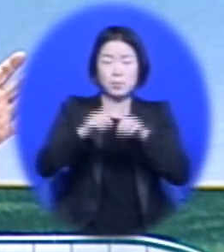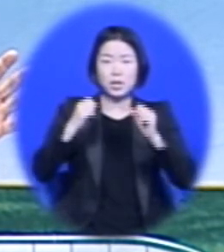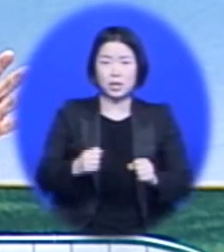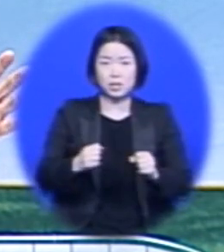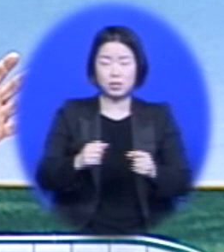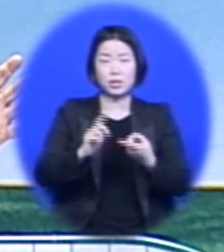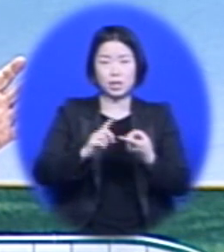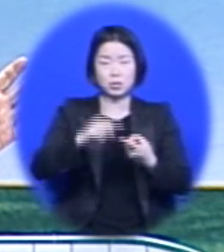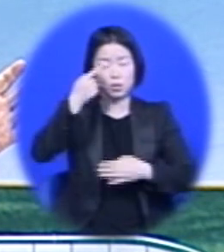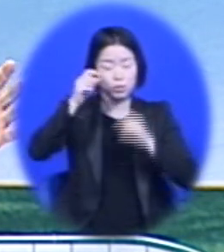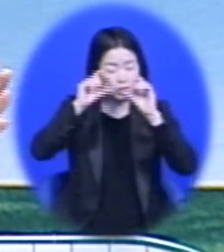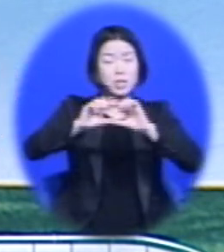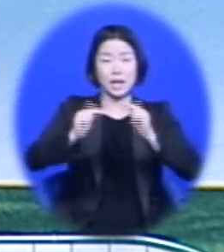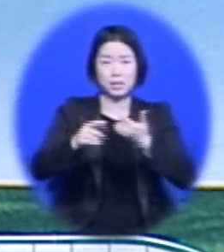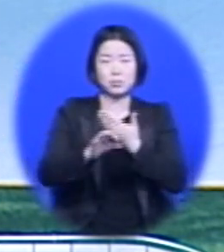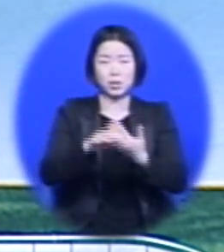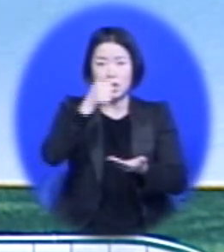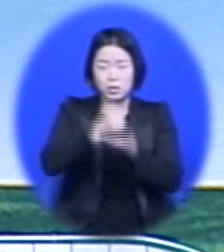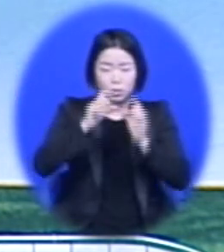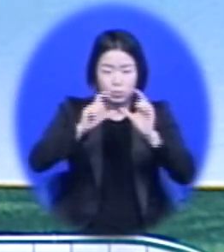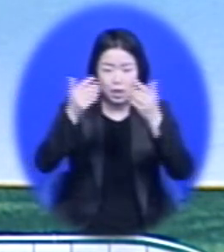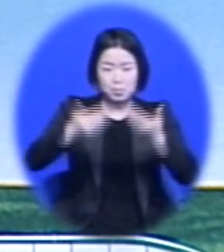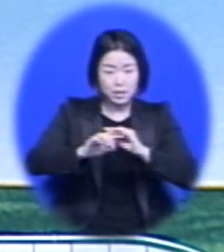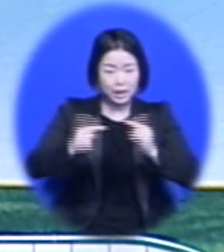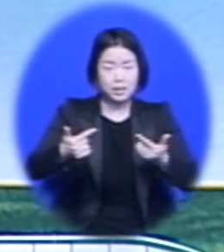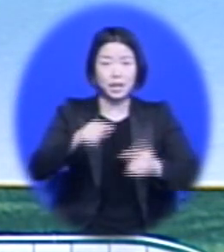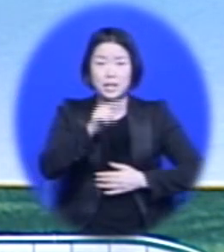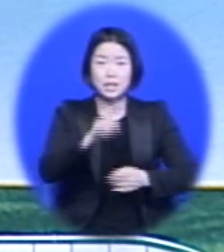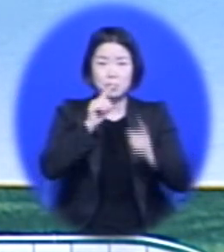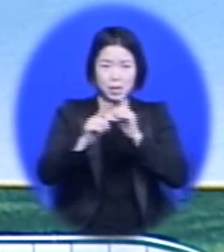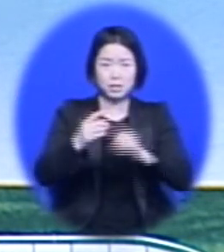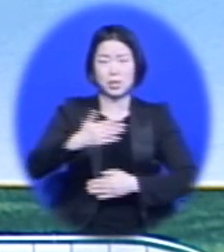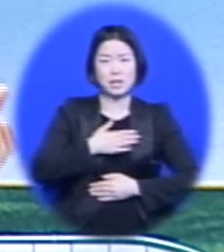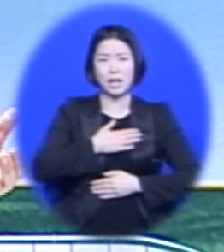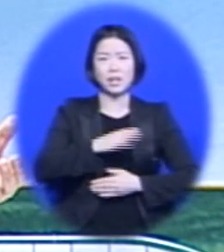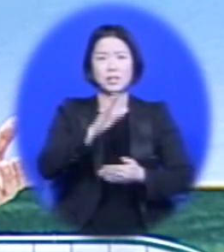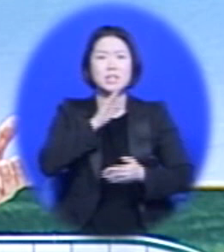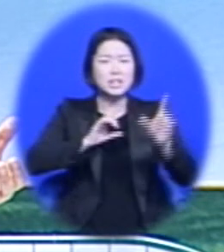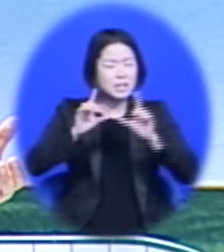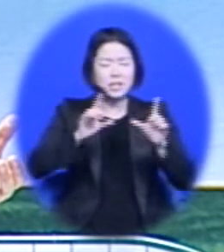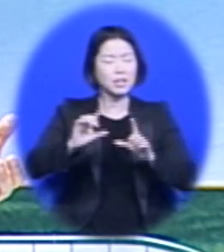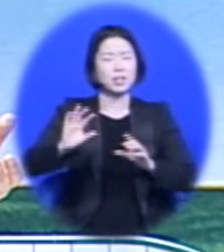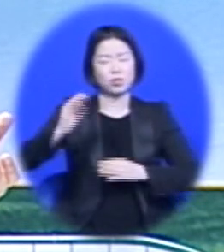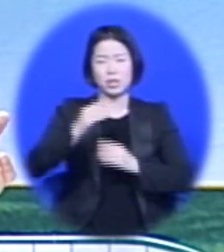뜨이지 않으면 정죄받지 않는다고 하는 이 말씀이 내게 실제가 되지